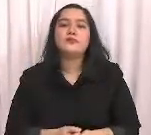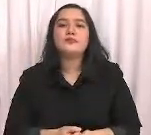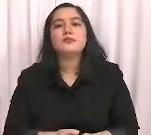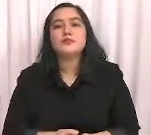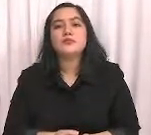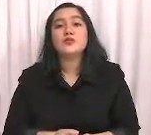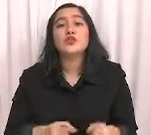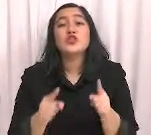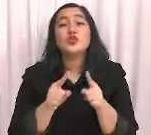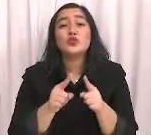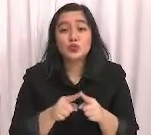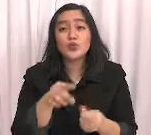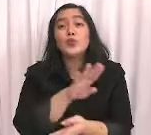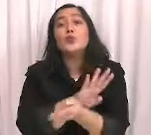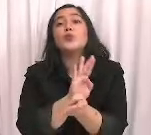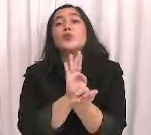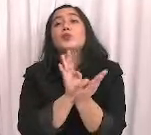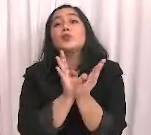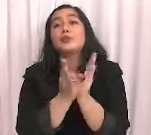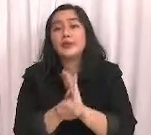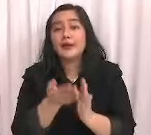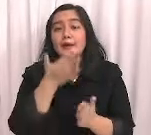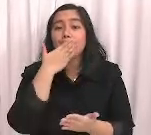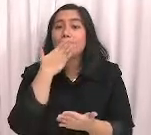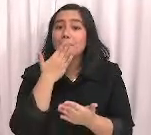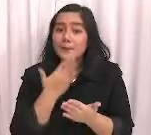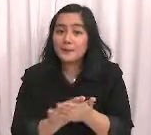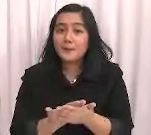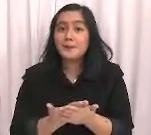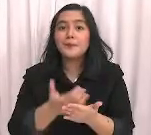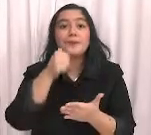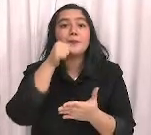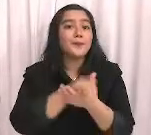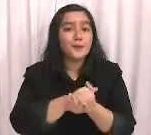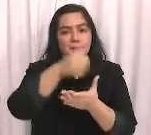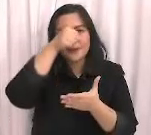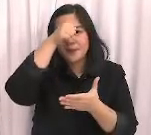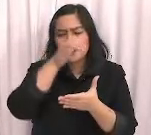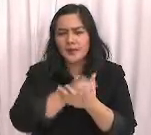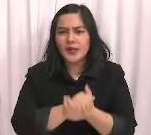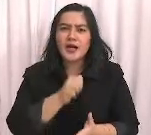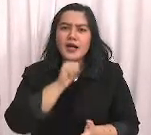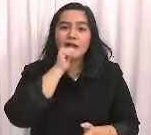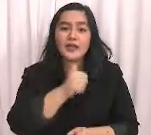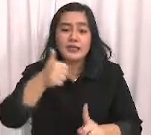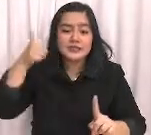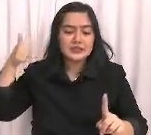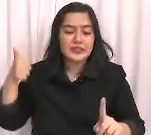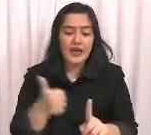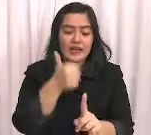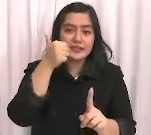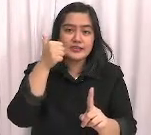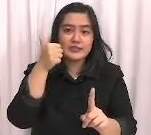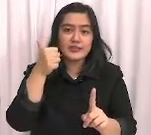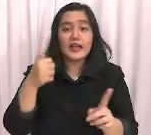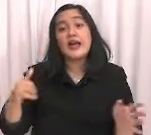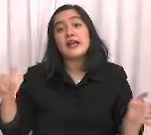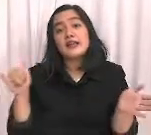matinong asawa ay hindi po yan aksidente. Yeah. Yan po ay